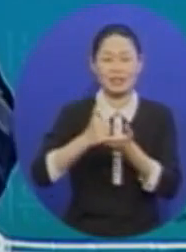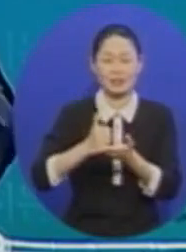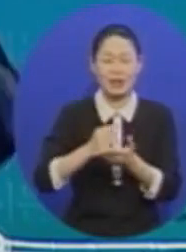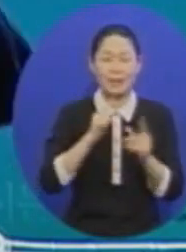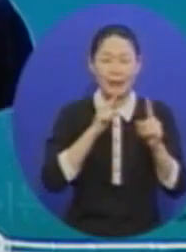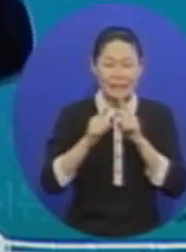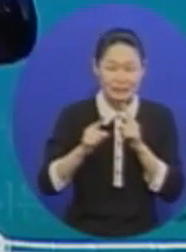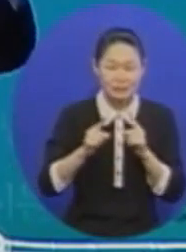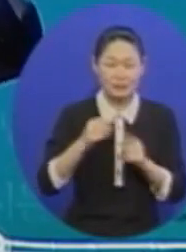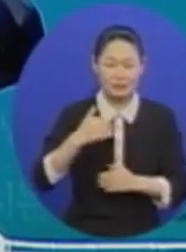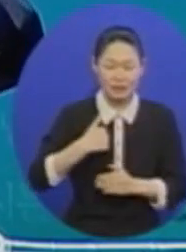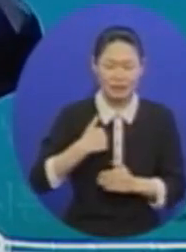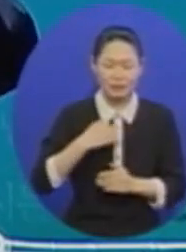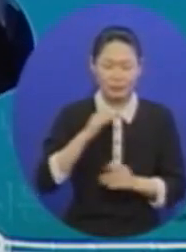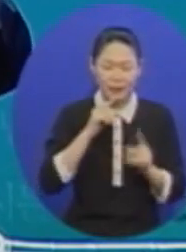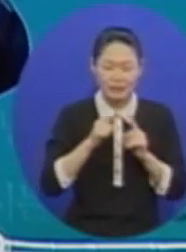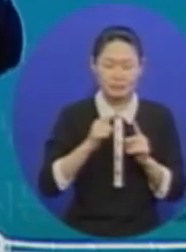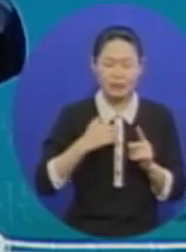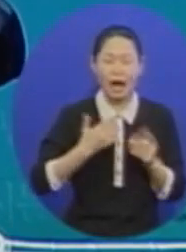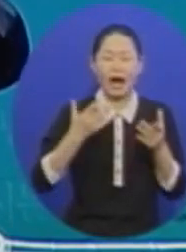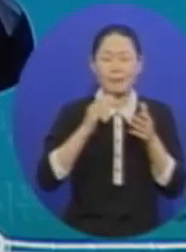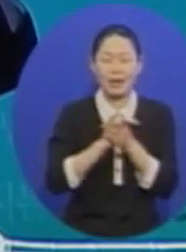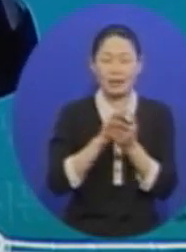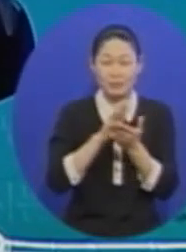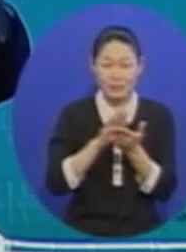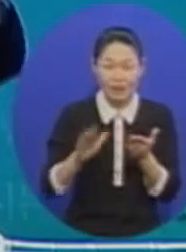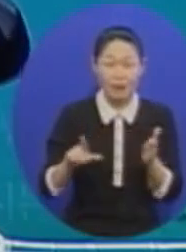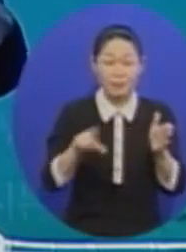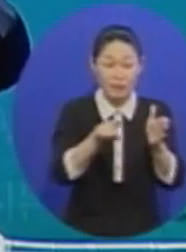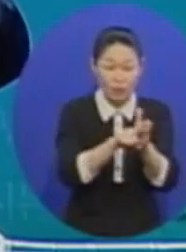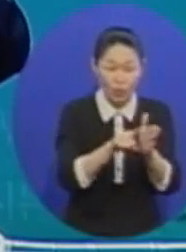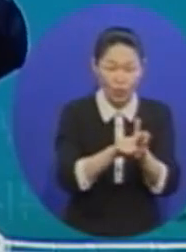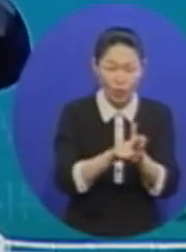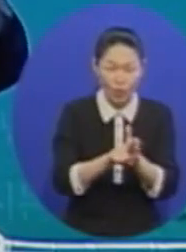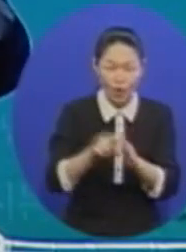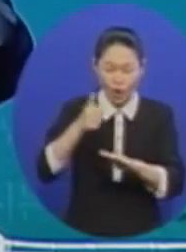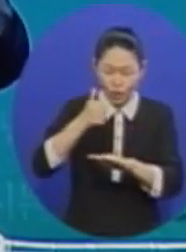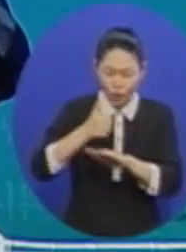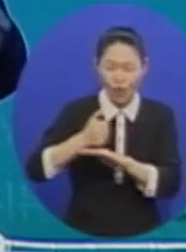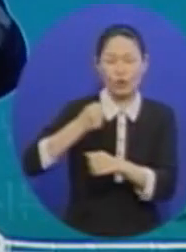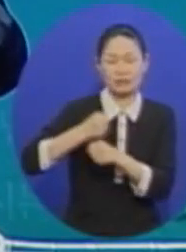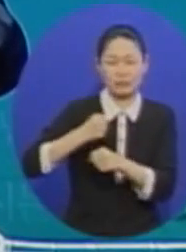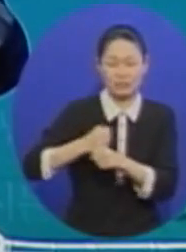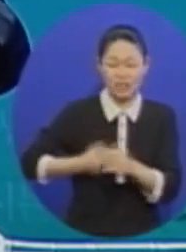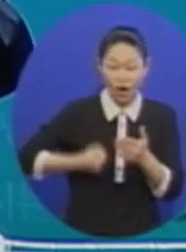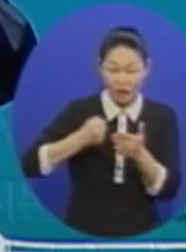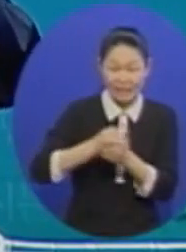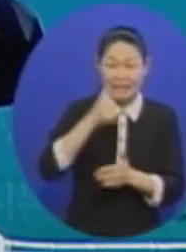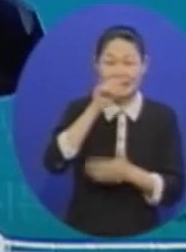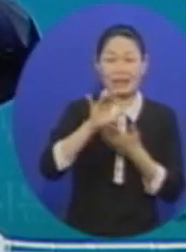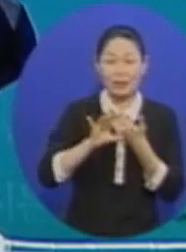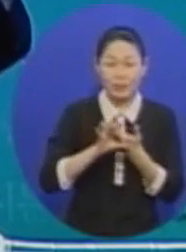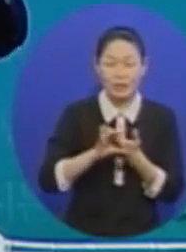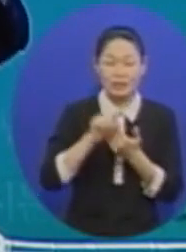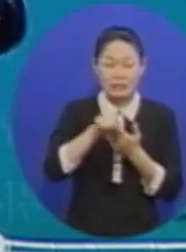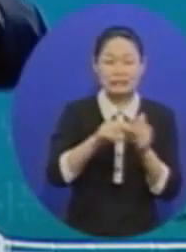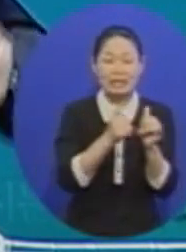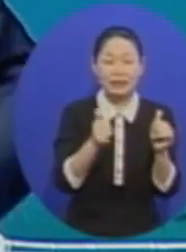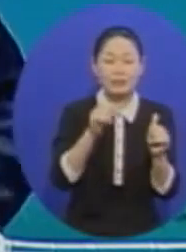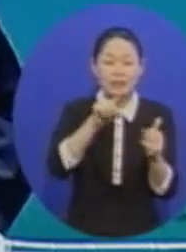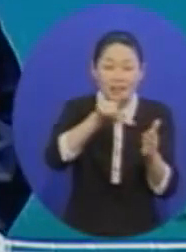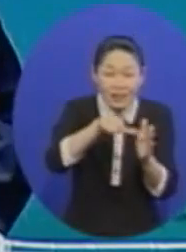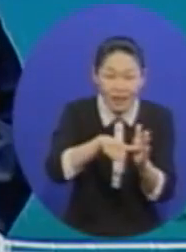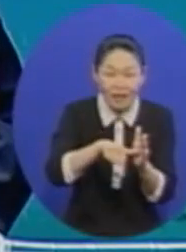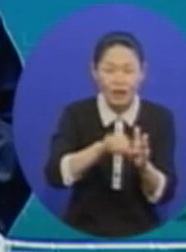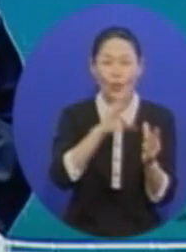말씀이 아멘 입니다 이렇게 믿고 결론 삼는 결단이 있으면 그 사람이 그 때 온